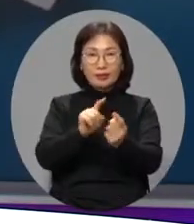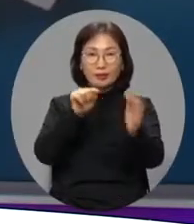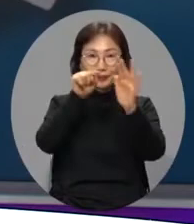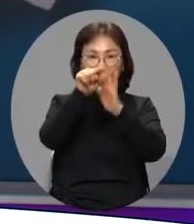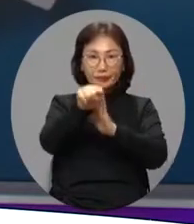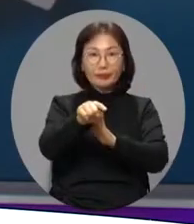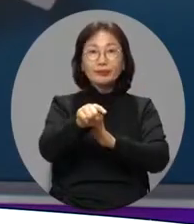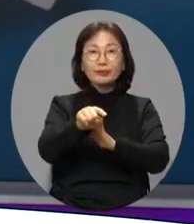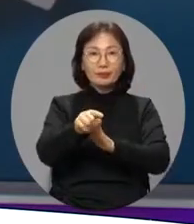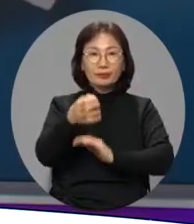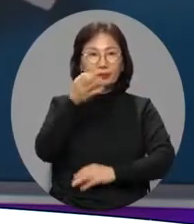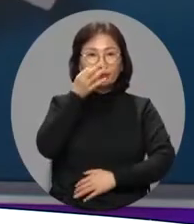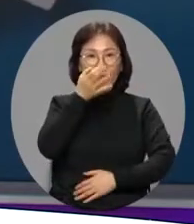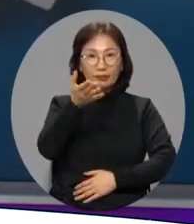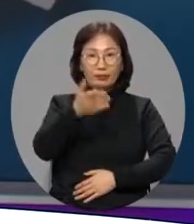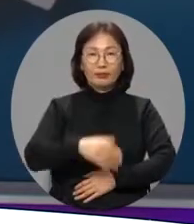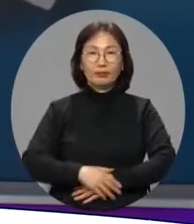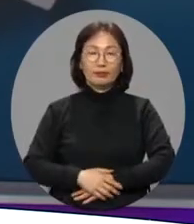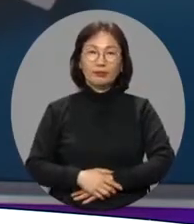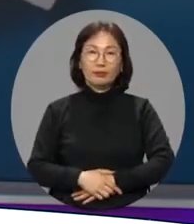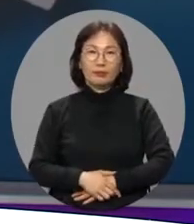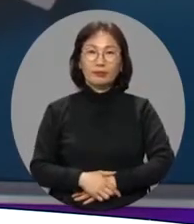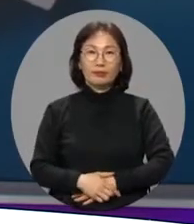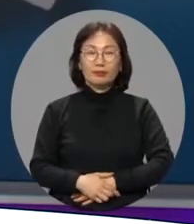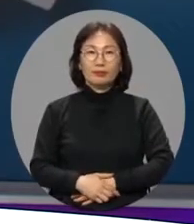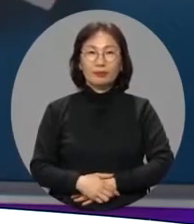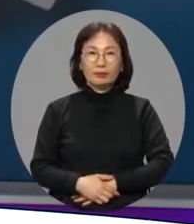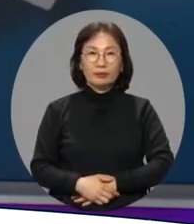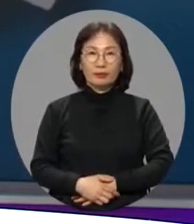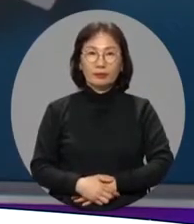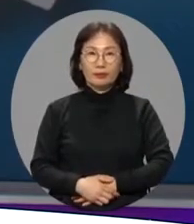이 수행 현자 1 범수 기자입니다